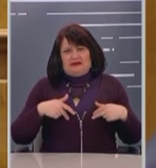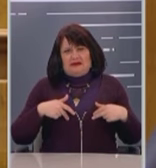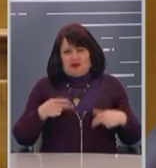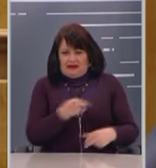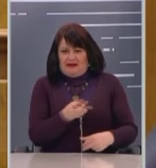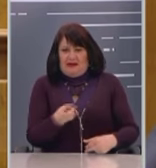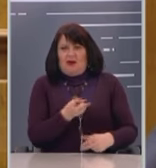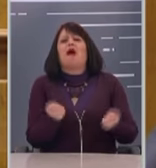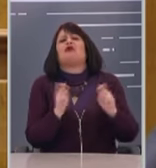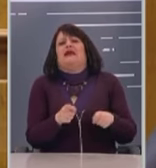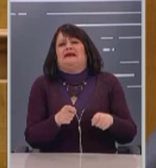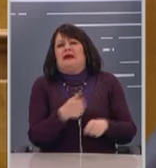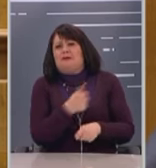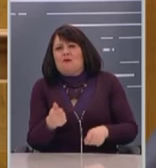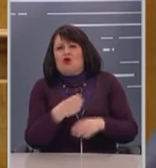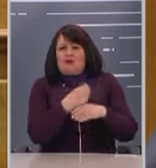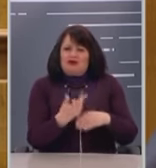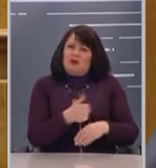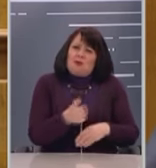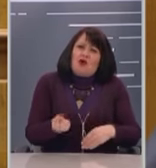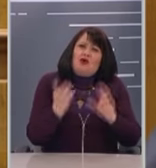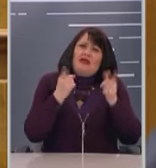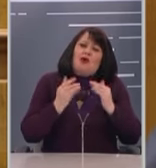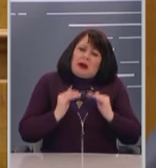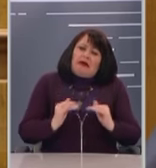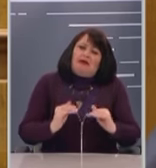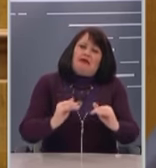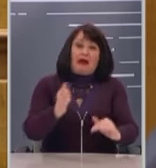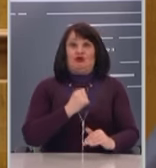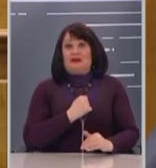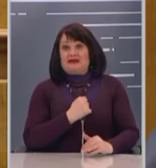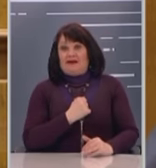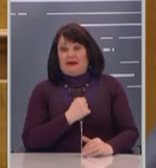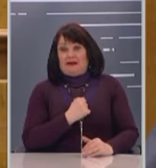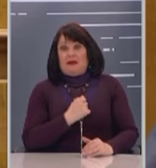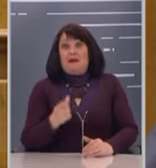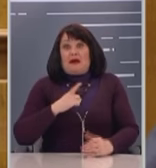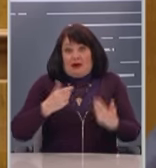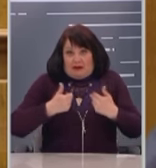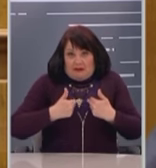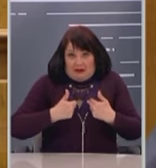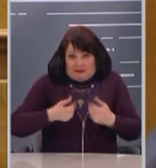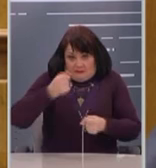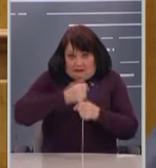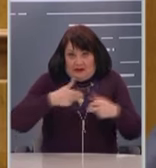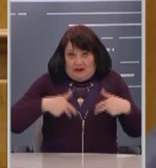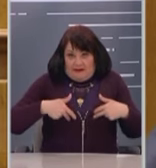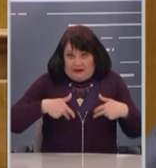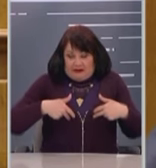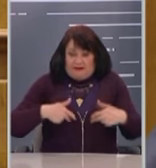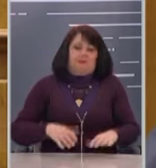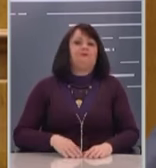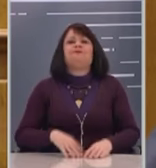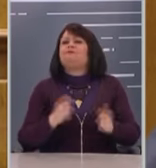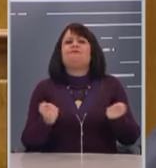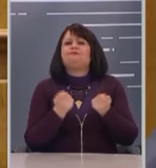κόμματα στη συγκυβέρνηση, στην εξουσία. Τι κάνατε λοιπόν μετά το 10, και αυτό